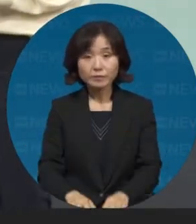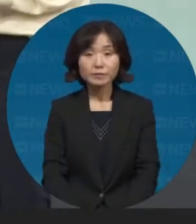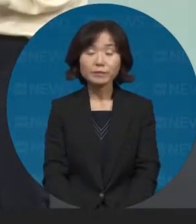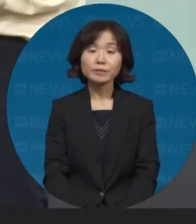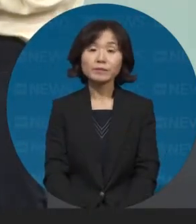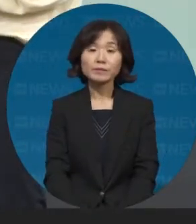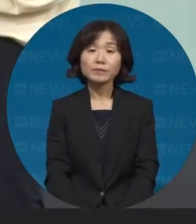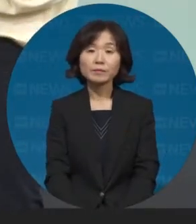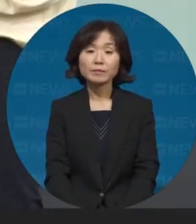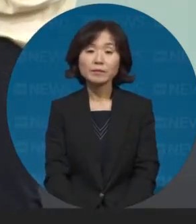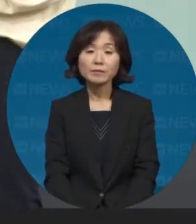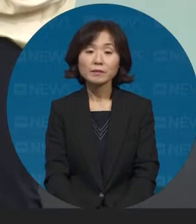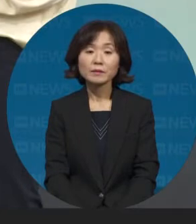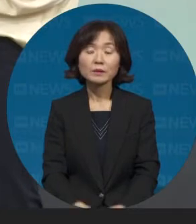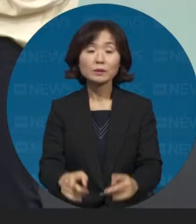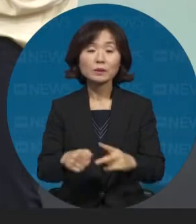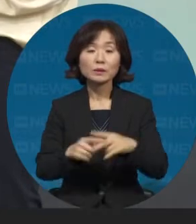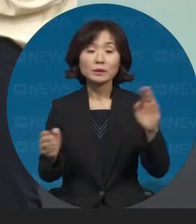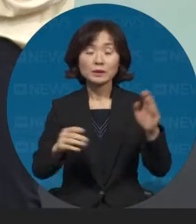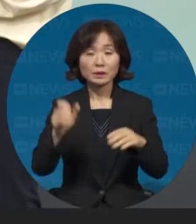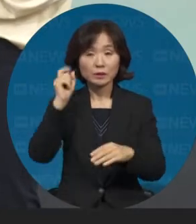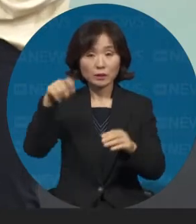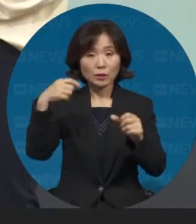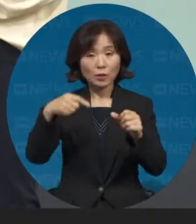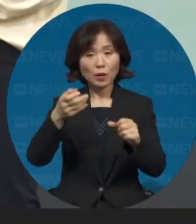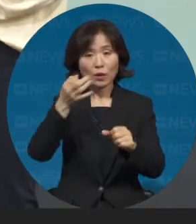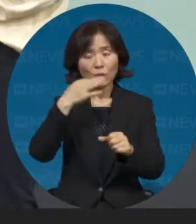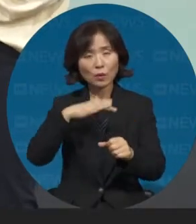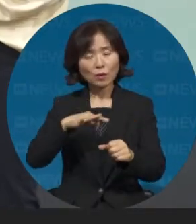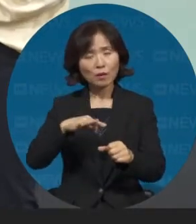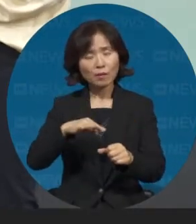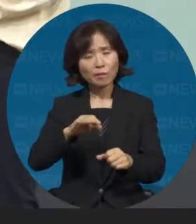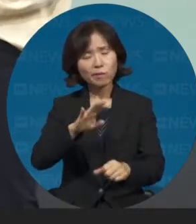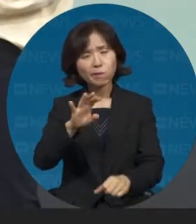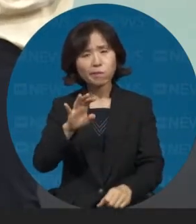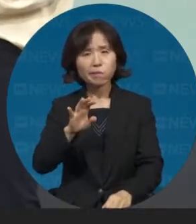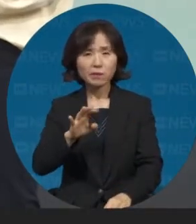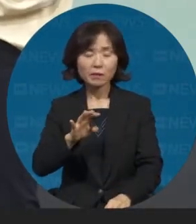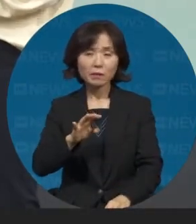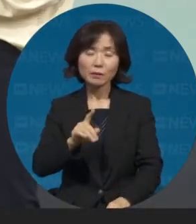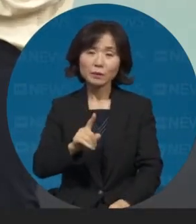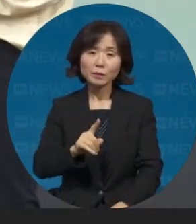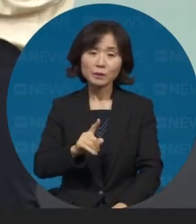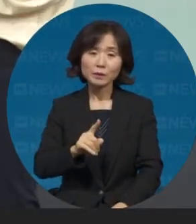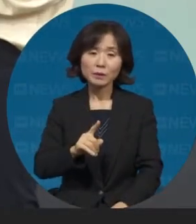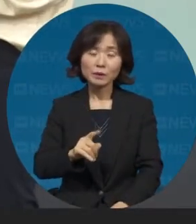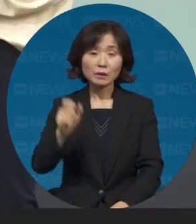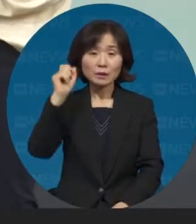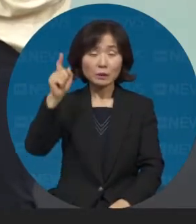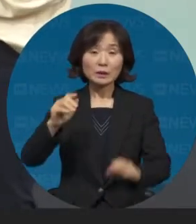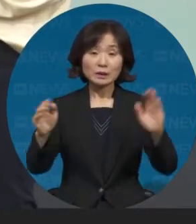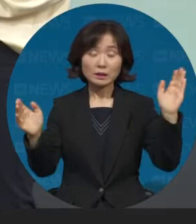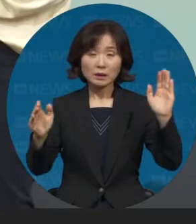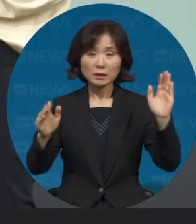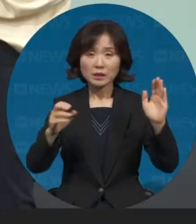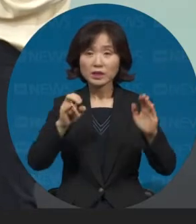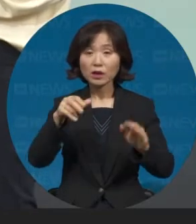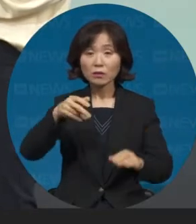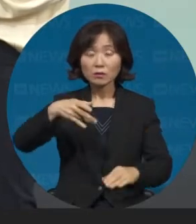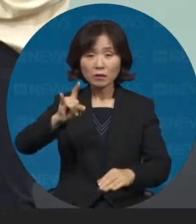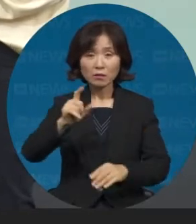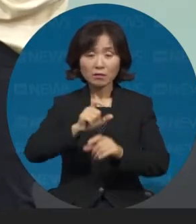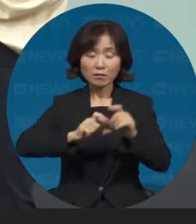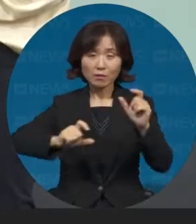소식부터 보겠습니다. 초등생 영재 교육 효과는 글쎄 이렇게 나와 있는데 자, 좀 더 탁월한 학생들이 영재들을 좀